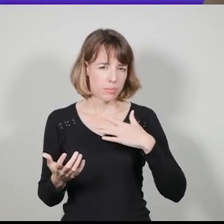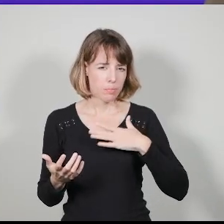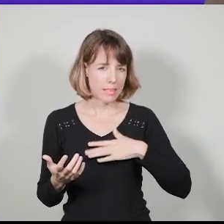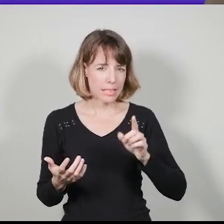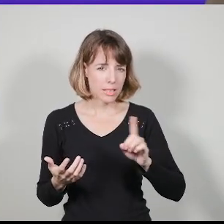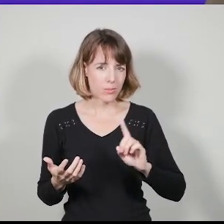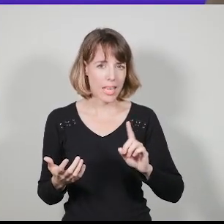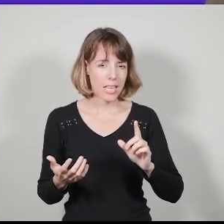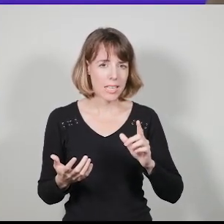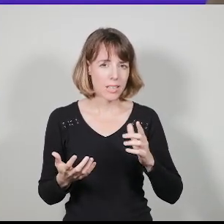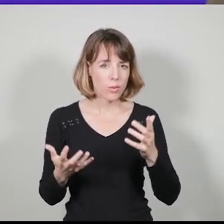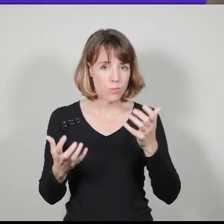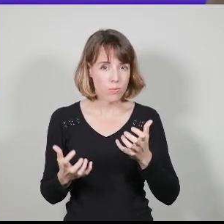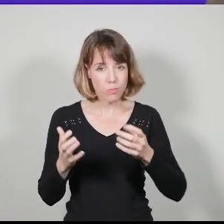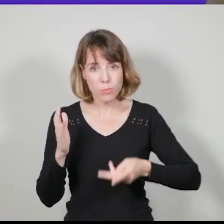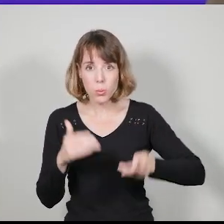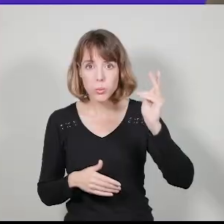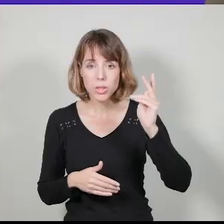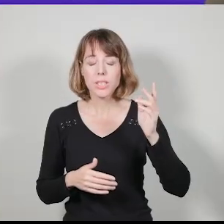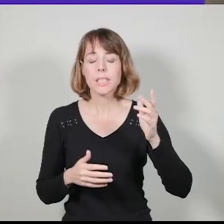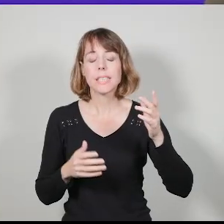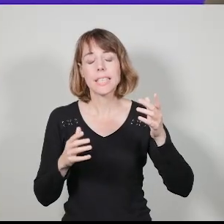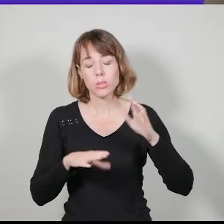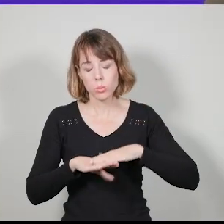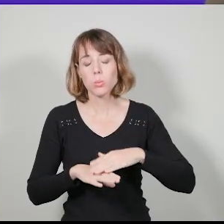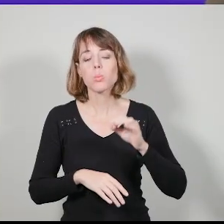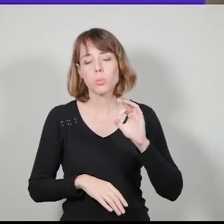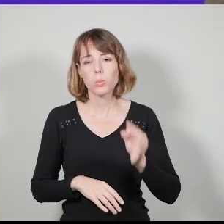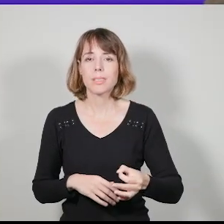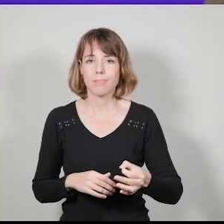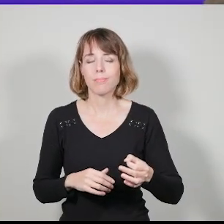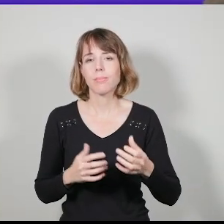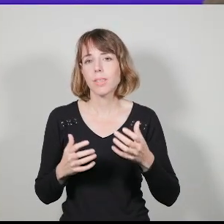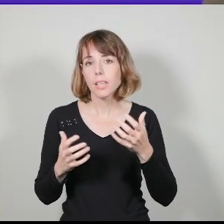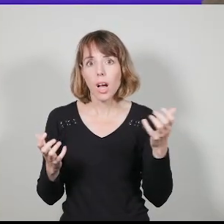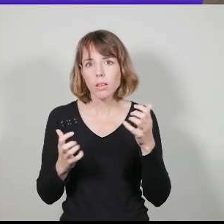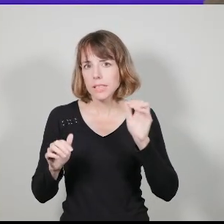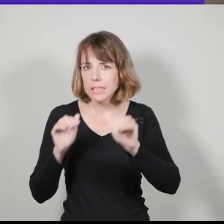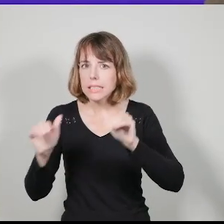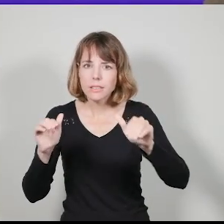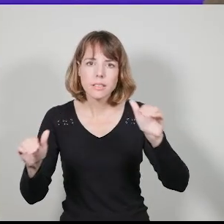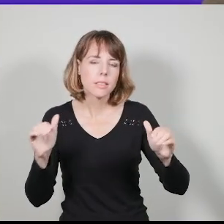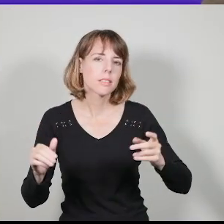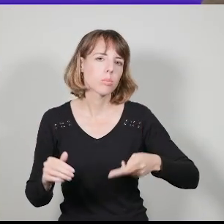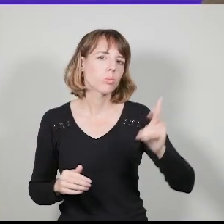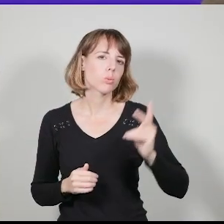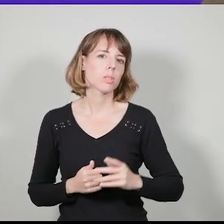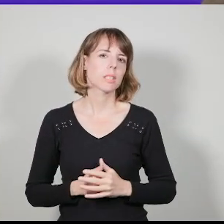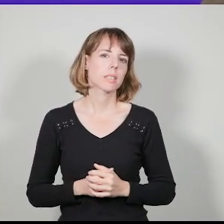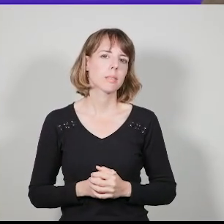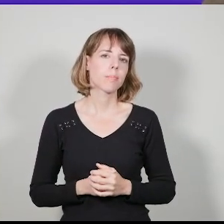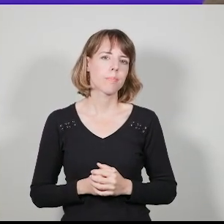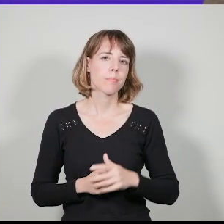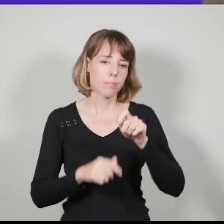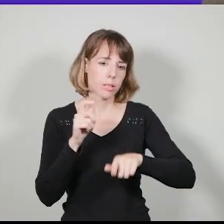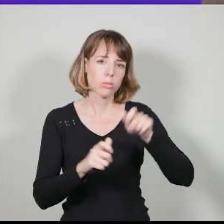La réponse, c'est oui. Ils aimeraient en mobiliser plus. L'un des facteurs qu'on a identifié de par les réponses des participants